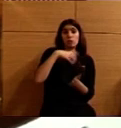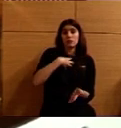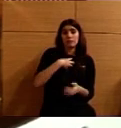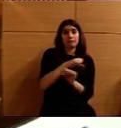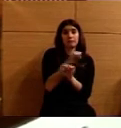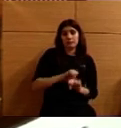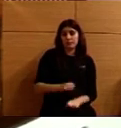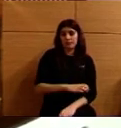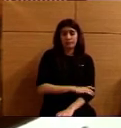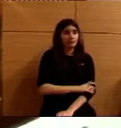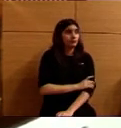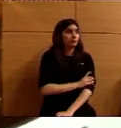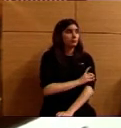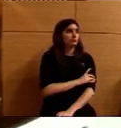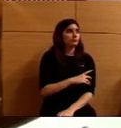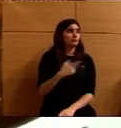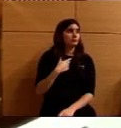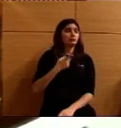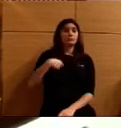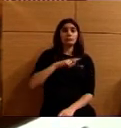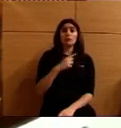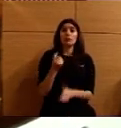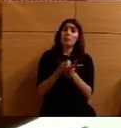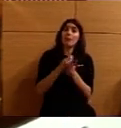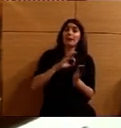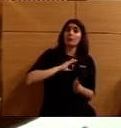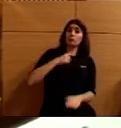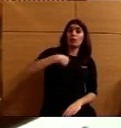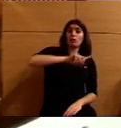llum. I no estem dient que ho pague la Diputació.